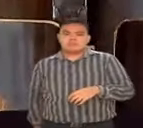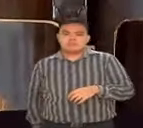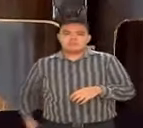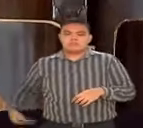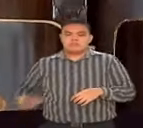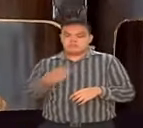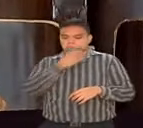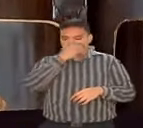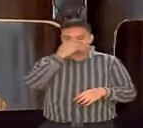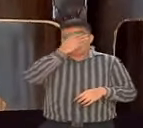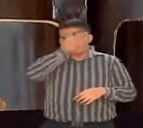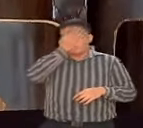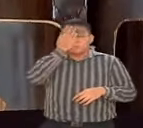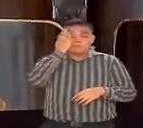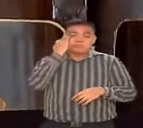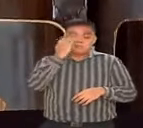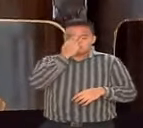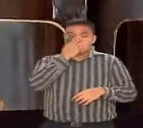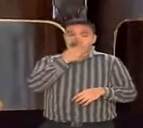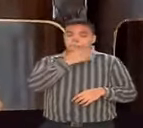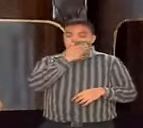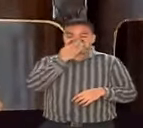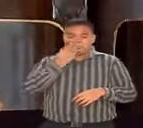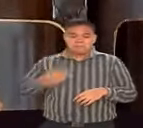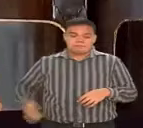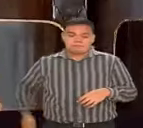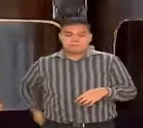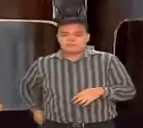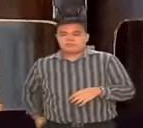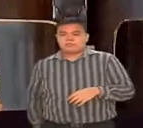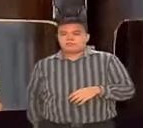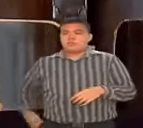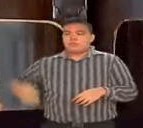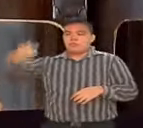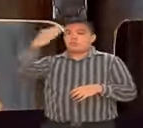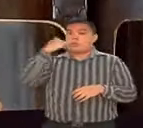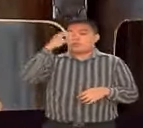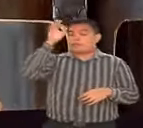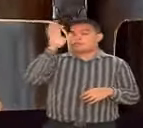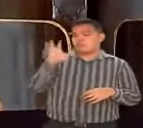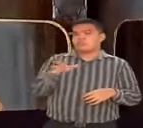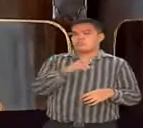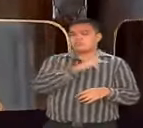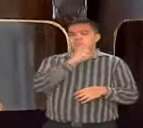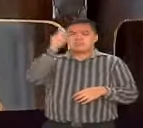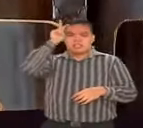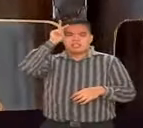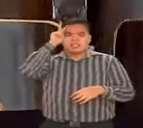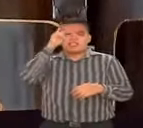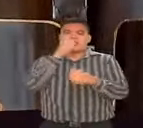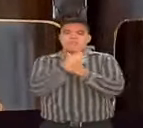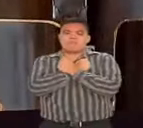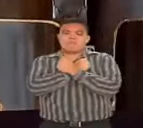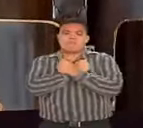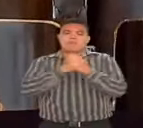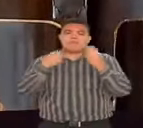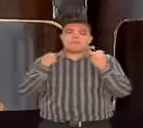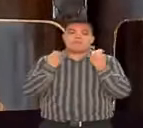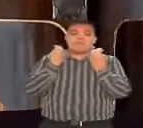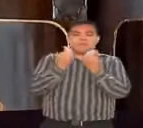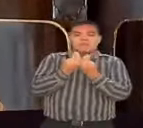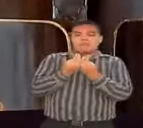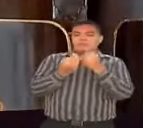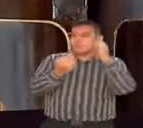ana. Nga naman, because I love the members of Bible Baptist Church. When